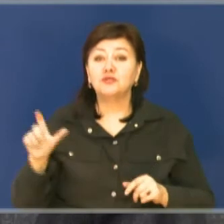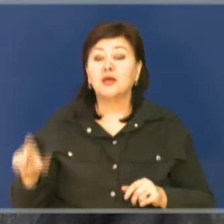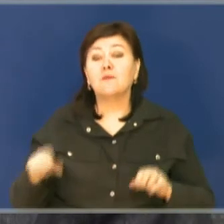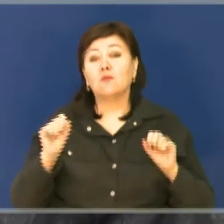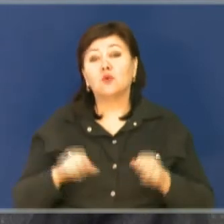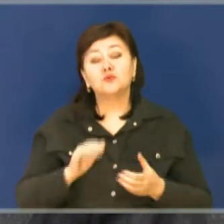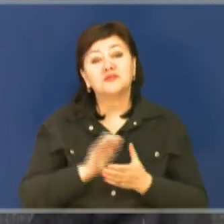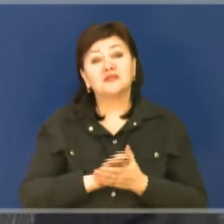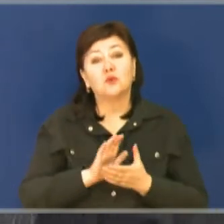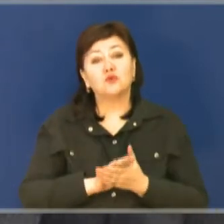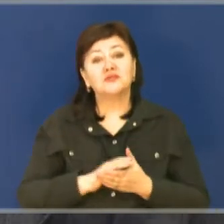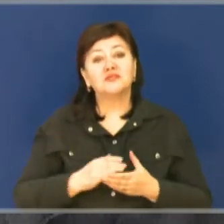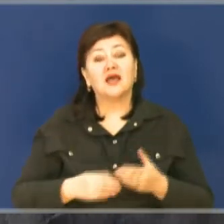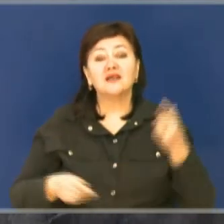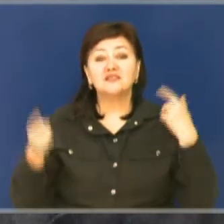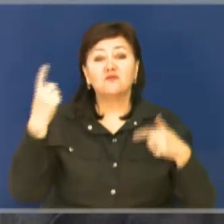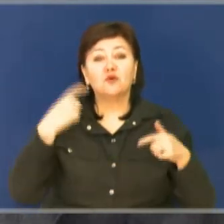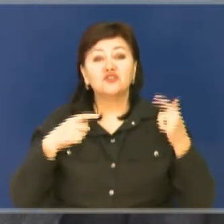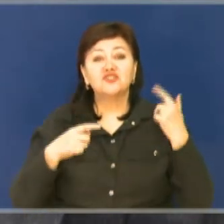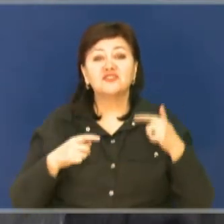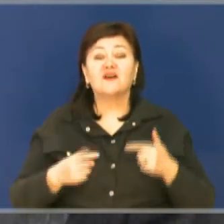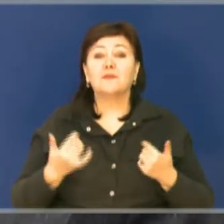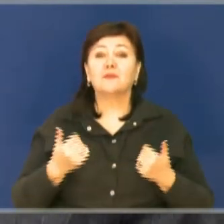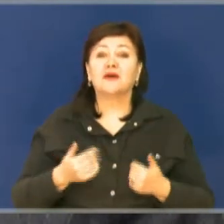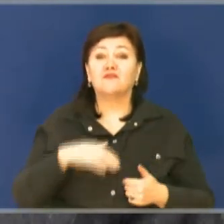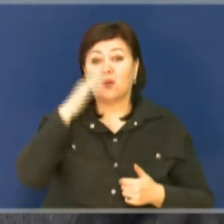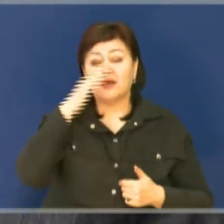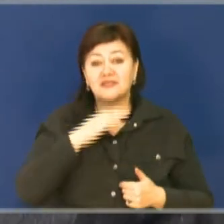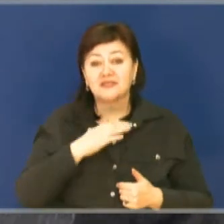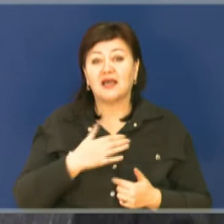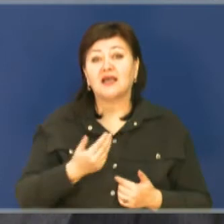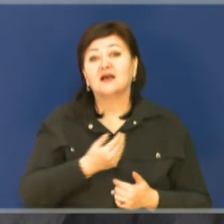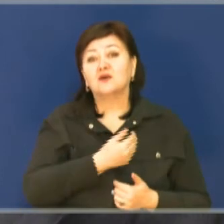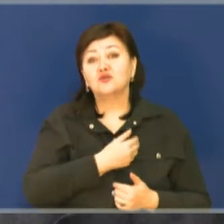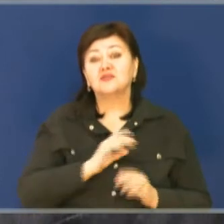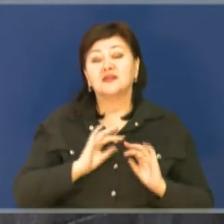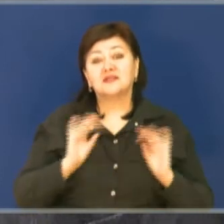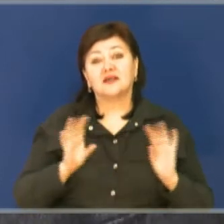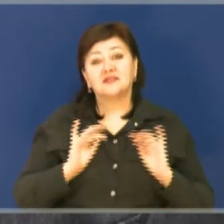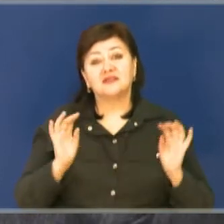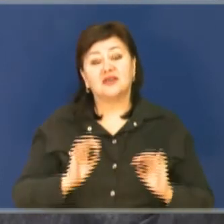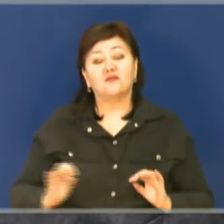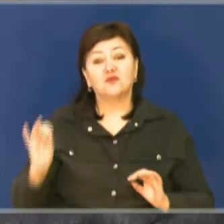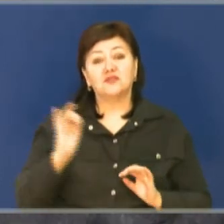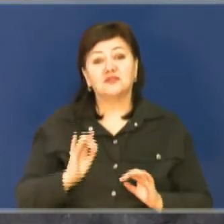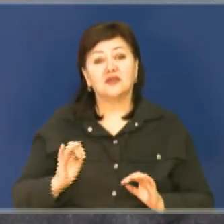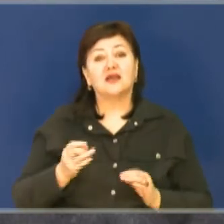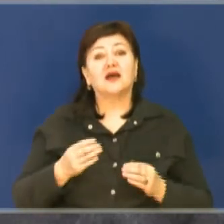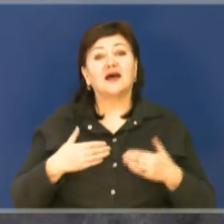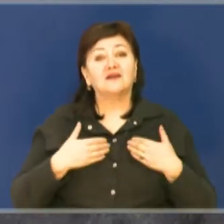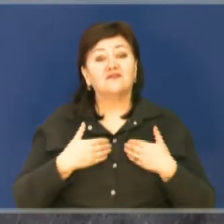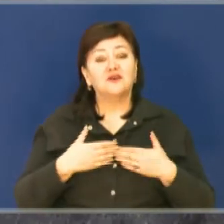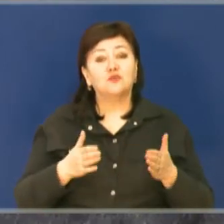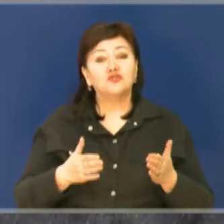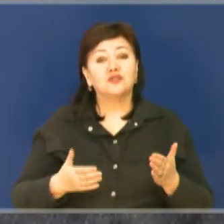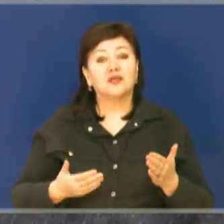реликвиями моего отца. Умение хранить реликвии и говорить о них, и рассказывать – это искусство. Готовится к изданию двухтомная книга.